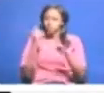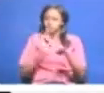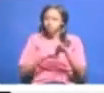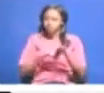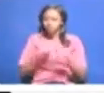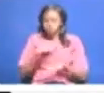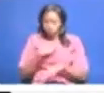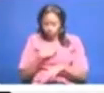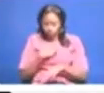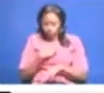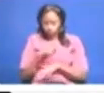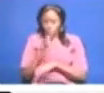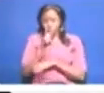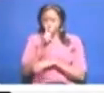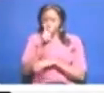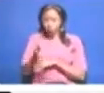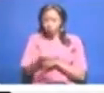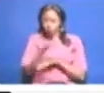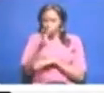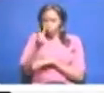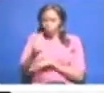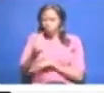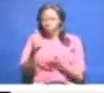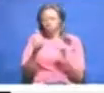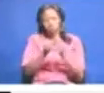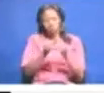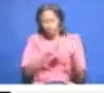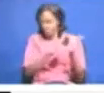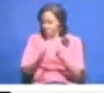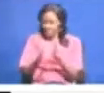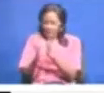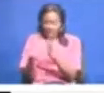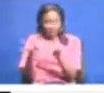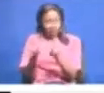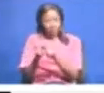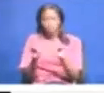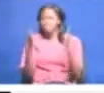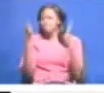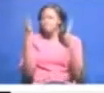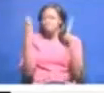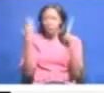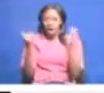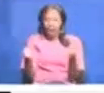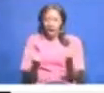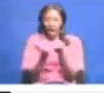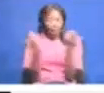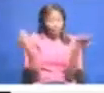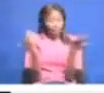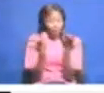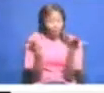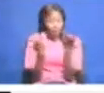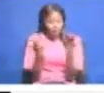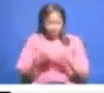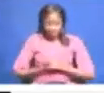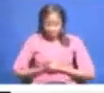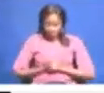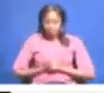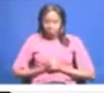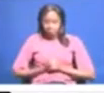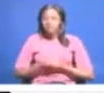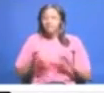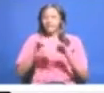2002 aliweza kuandaa tu hafla kama hii. Ni hafla ambayo ilifanyika katika uwanja ama katika